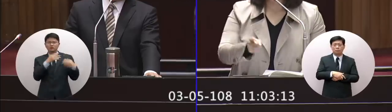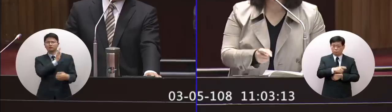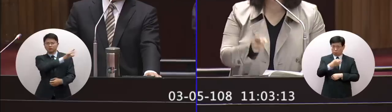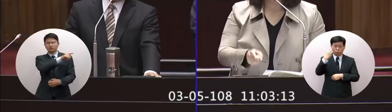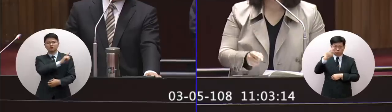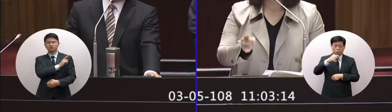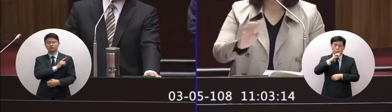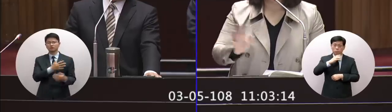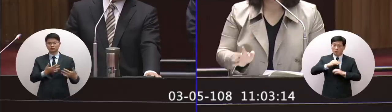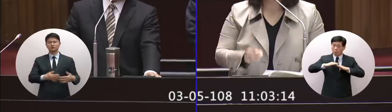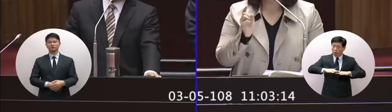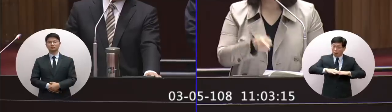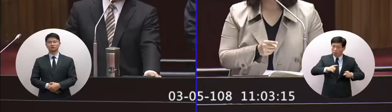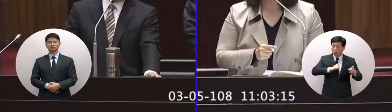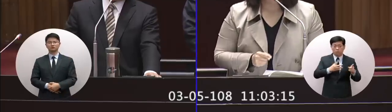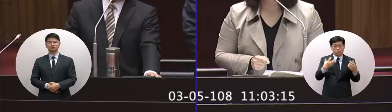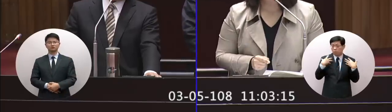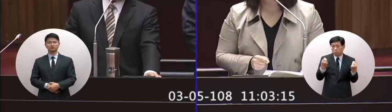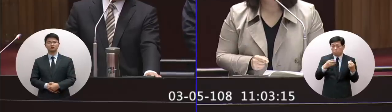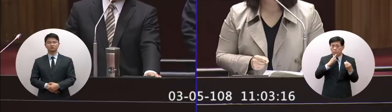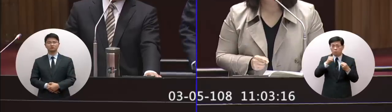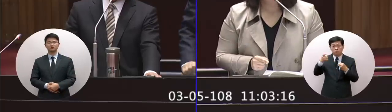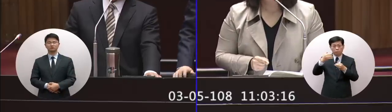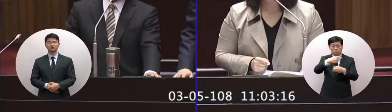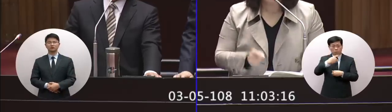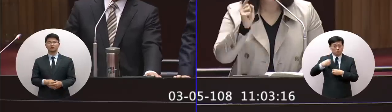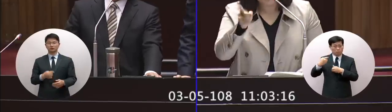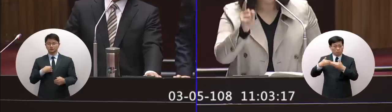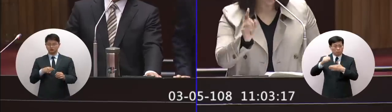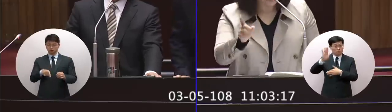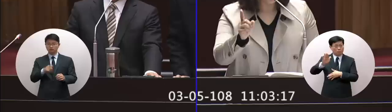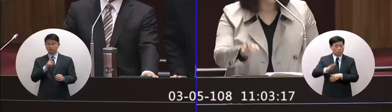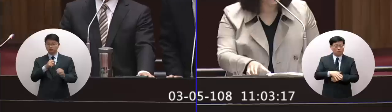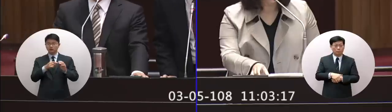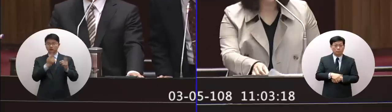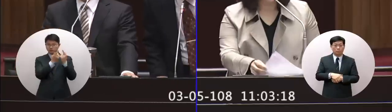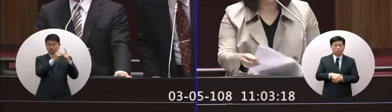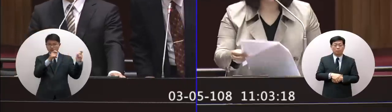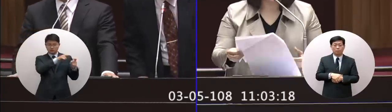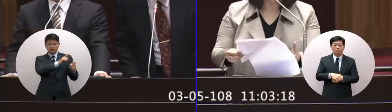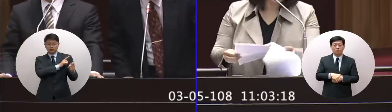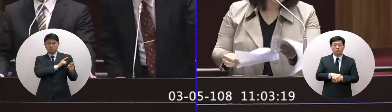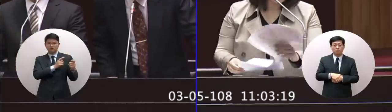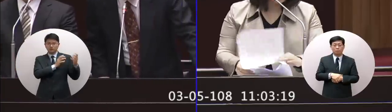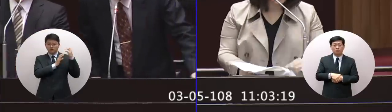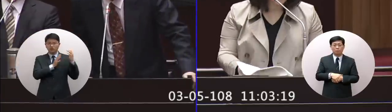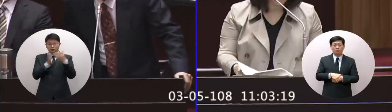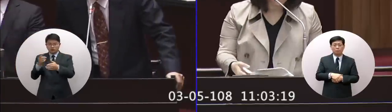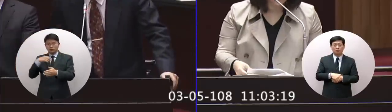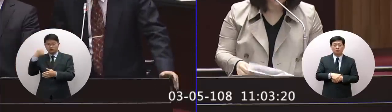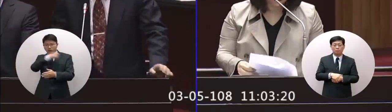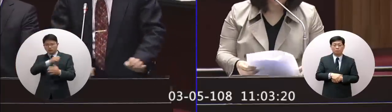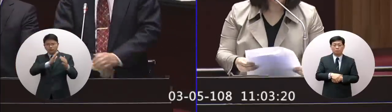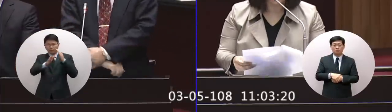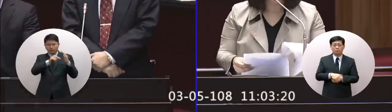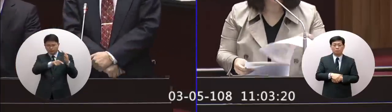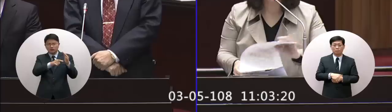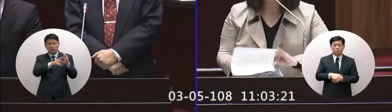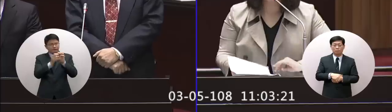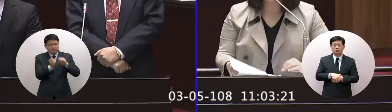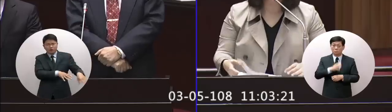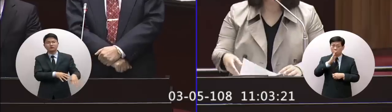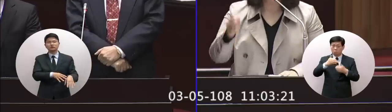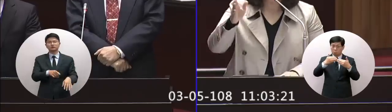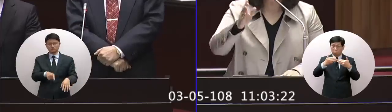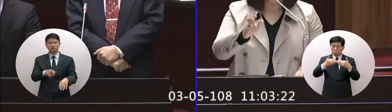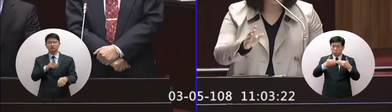觉得两岸关系 calm down， 你没有责任是北京的责任吗？ 不是这样讲嘛？ 好，是北京 有责任， okay， 他最终要放弃对台动武嘛 ？OK， 好，是